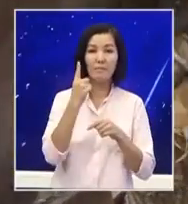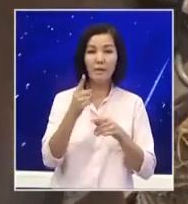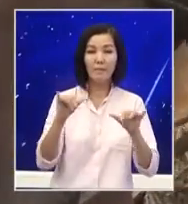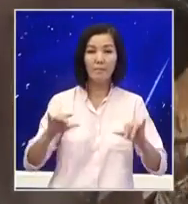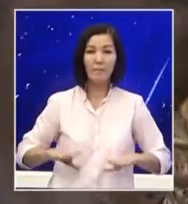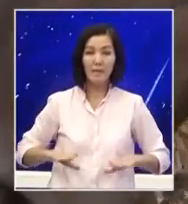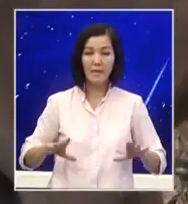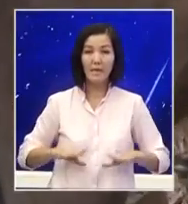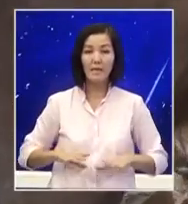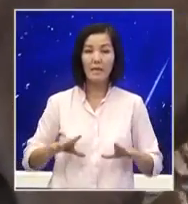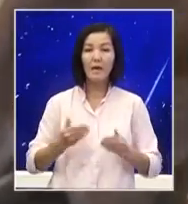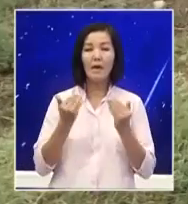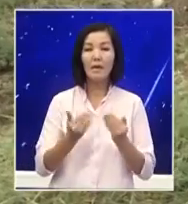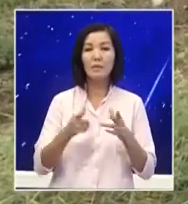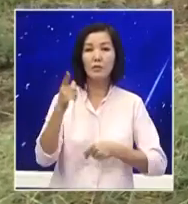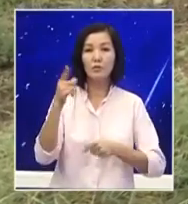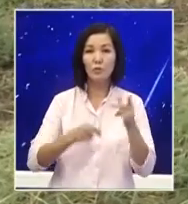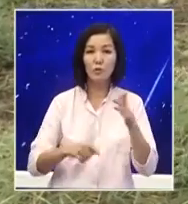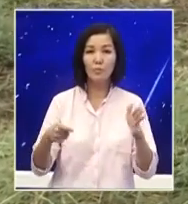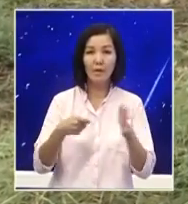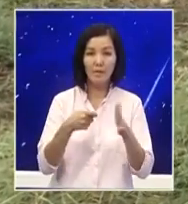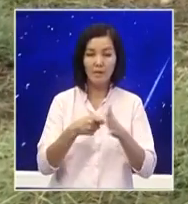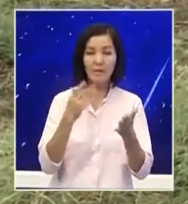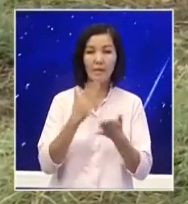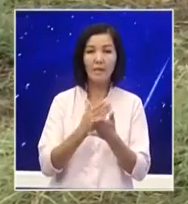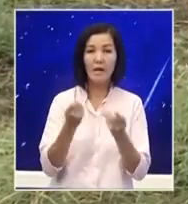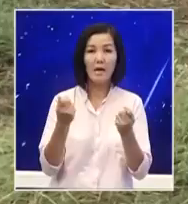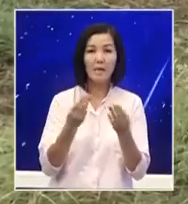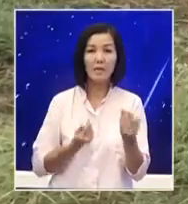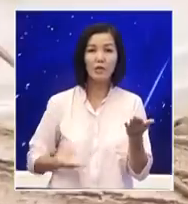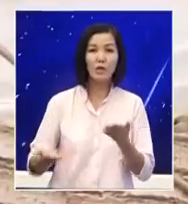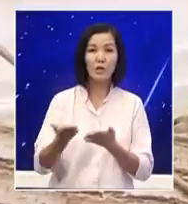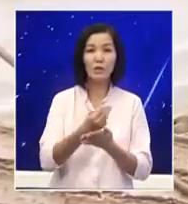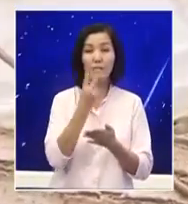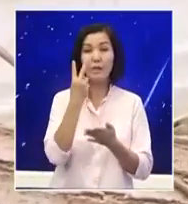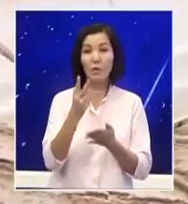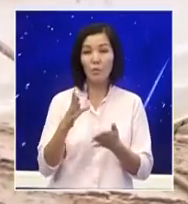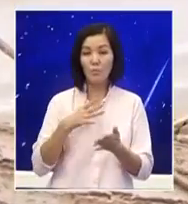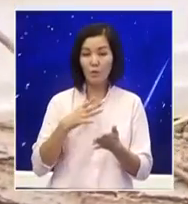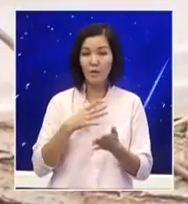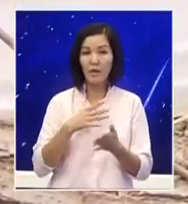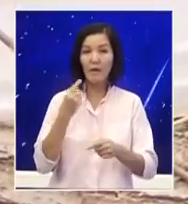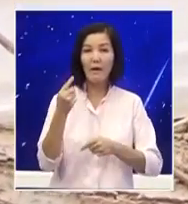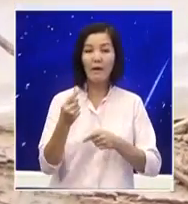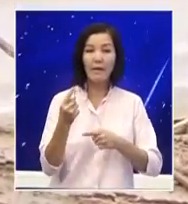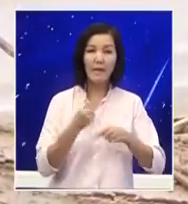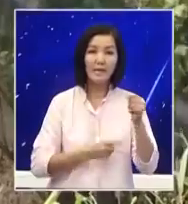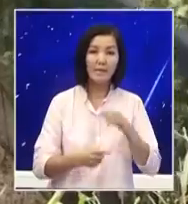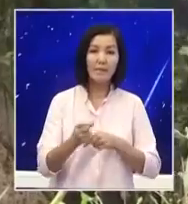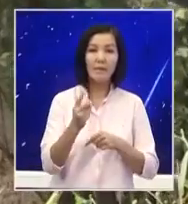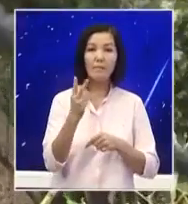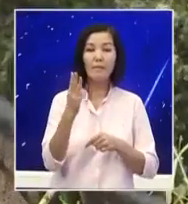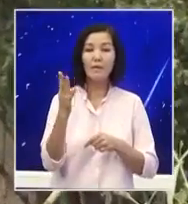сатып алған. Кейіннен сүтін сауып, қымыз саумал сатты. Азынаулақ қаржы жинап бір басты екеу еткен. Кәсіпкер алда тағы да бірнеше жыл